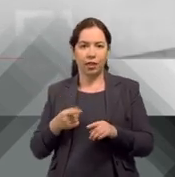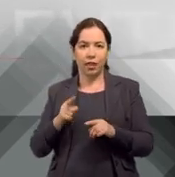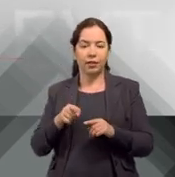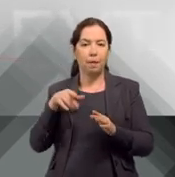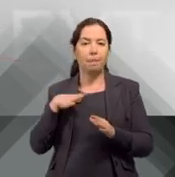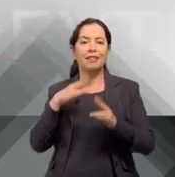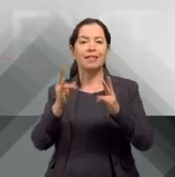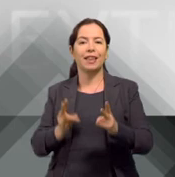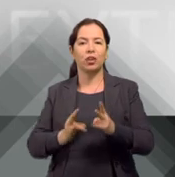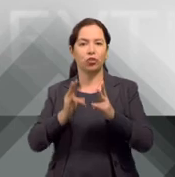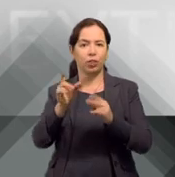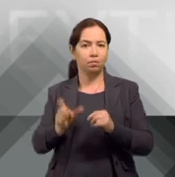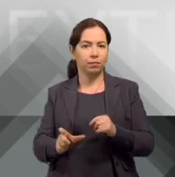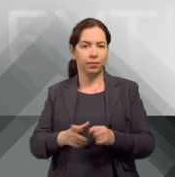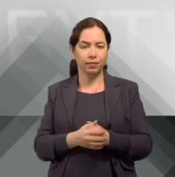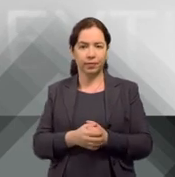нежным.